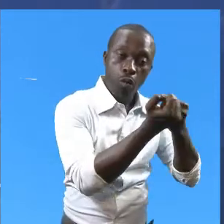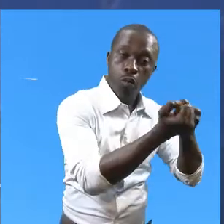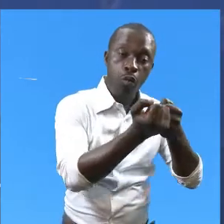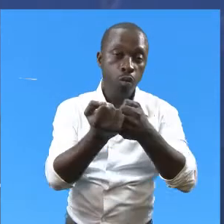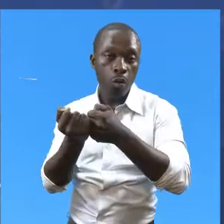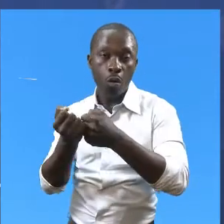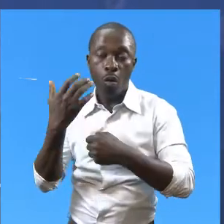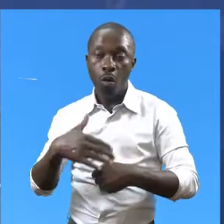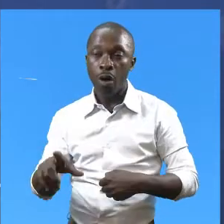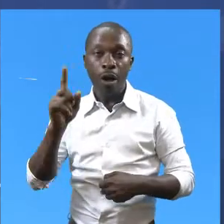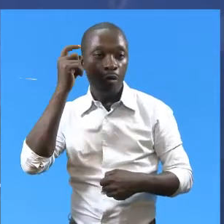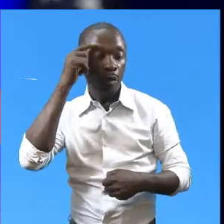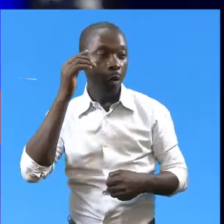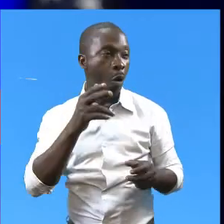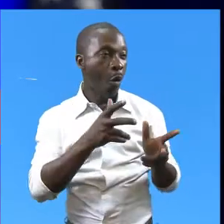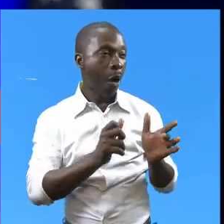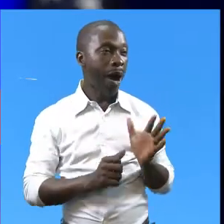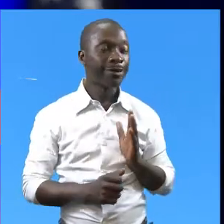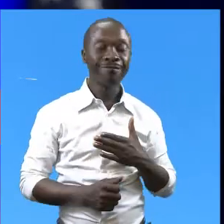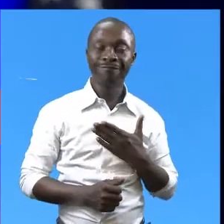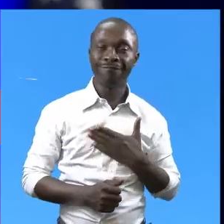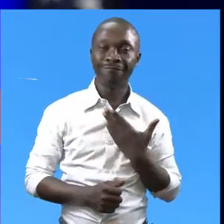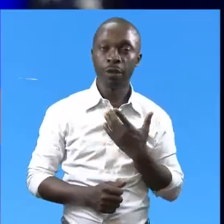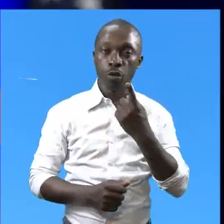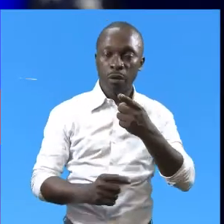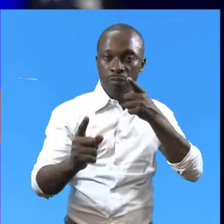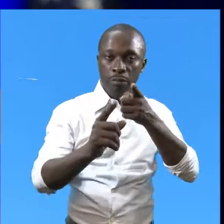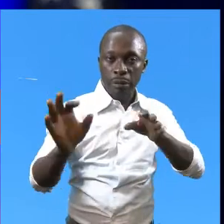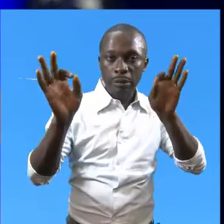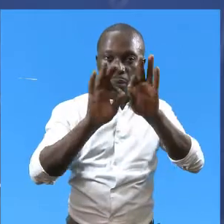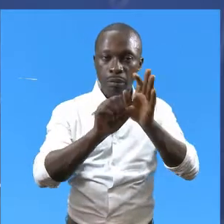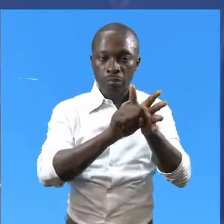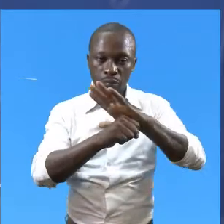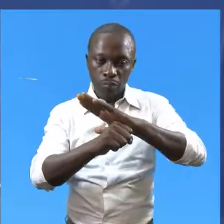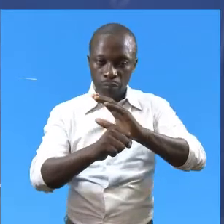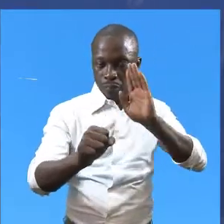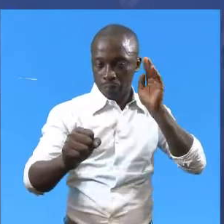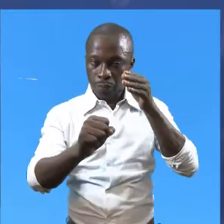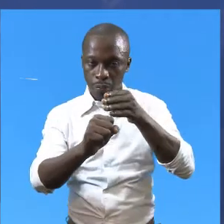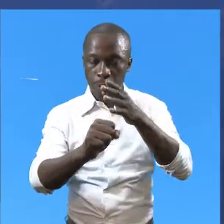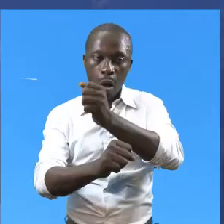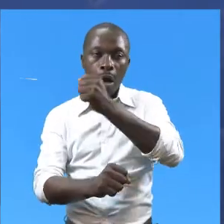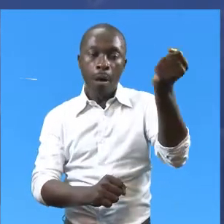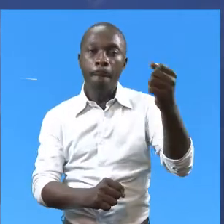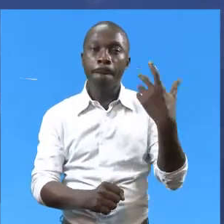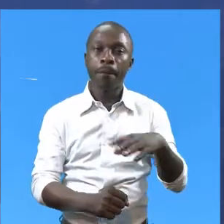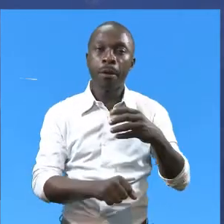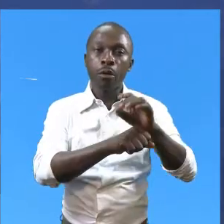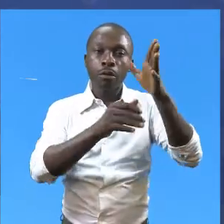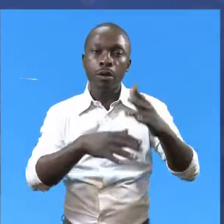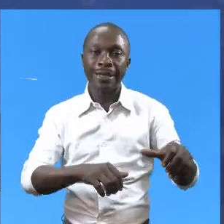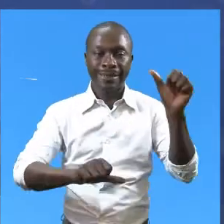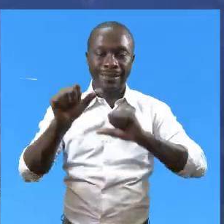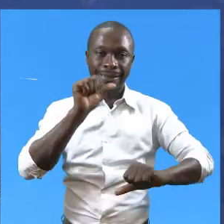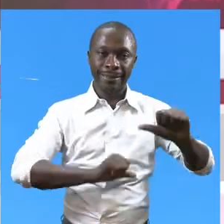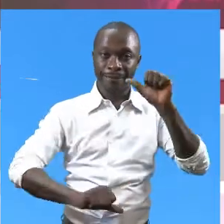promesses de début de mandat, Joe Biden a mis en avant la priorité donnée à la lutte contre la COVID-19 en nommant un conseil